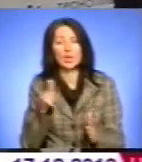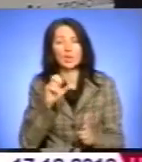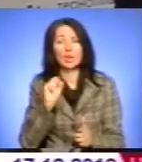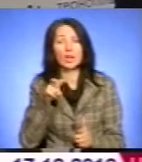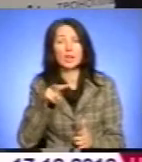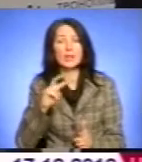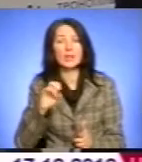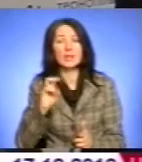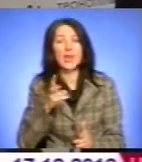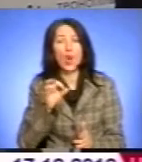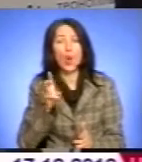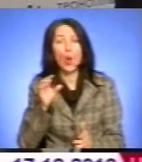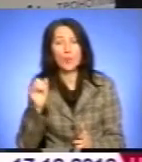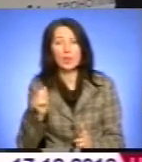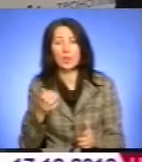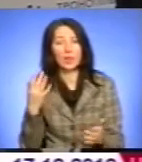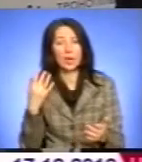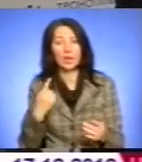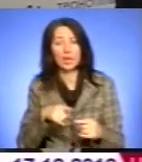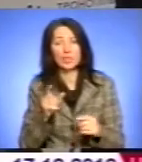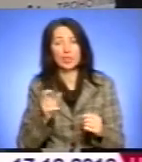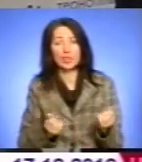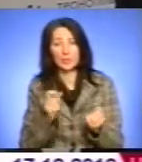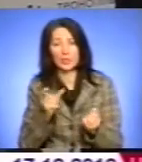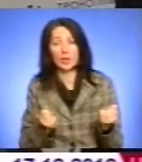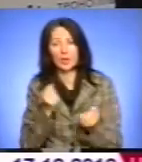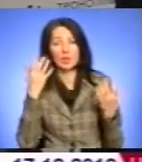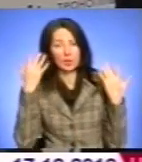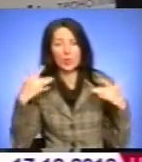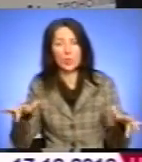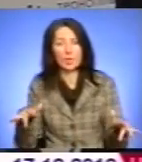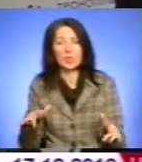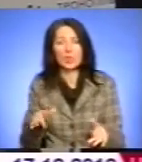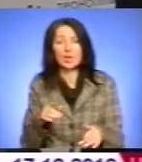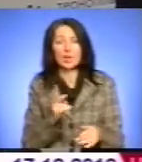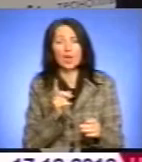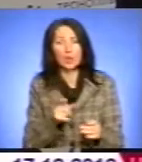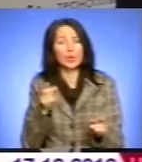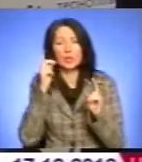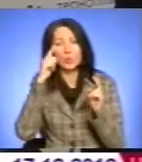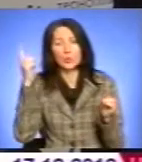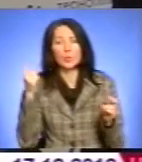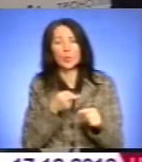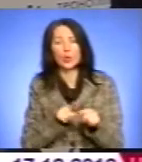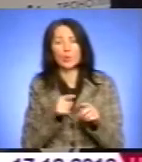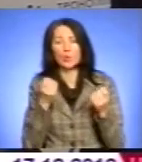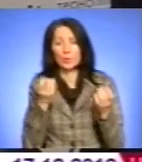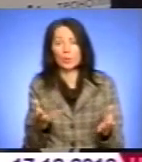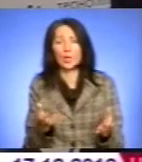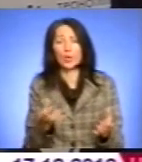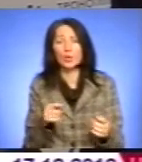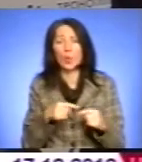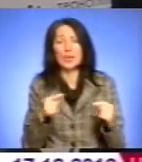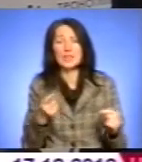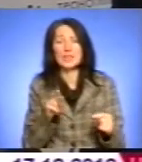відправляли дані великовагові транспортні засоби в рейс, не подумали навіть про таку елементарну річ, як звичайні